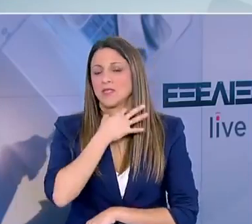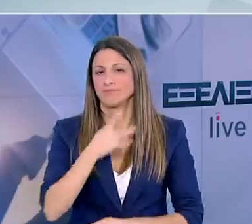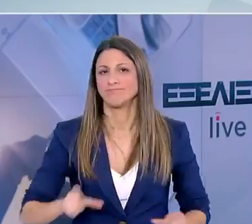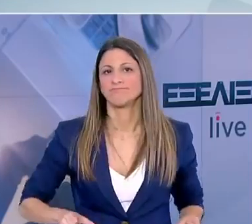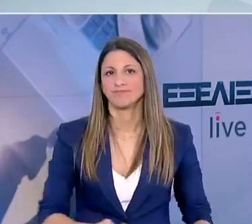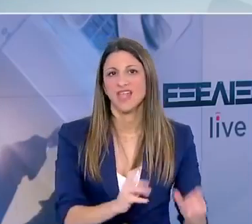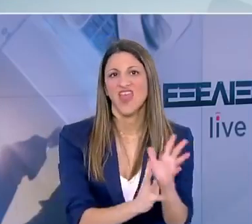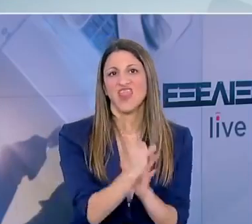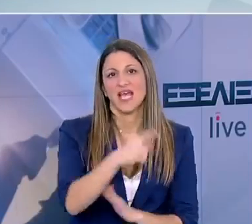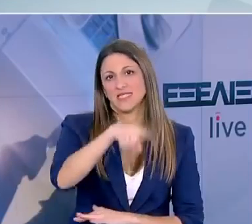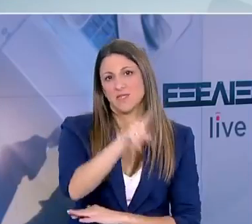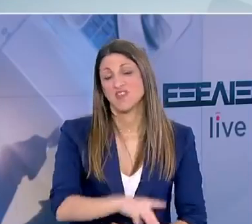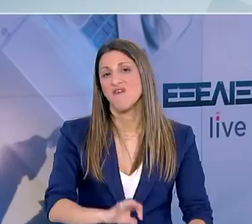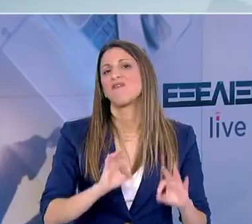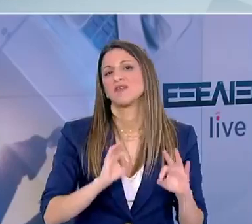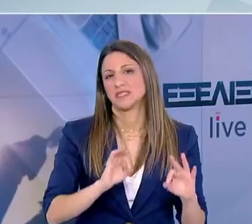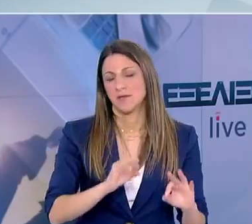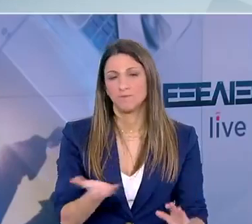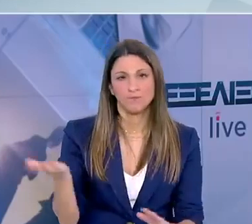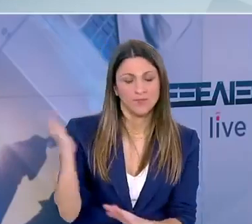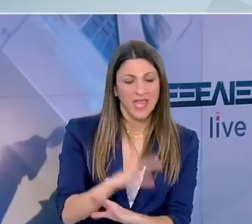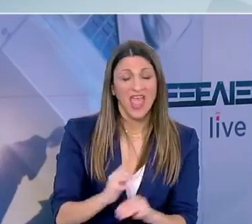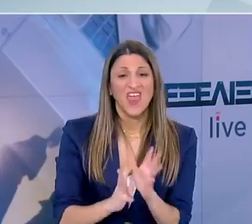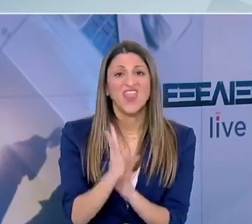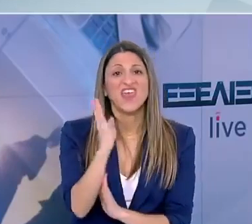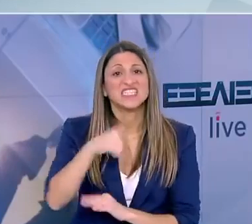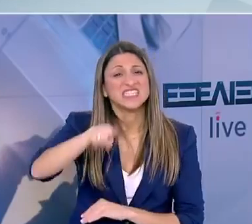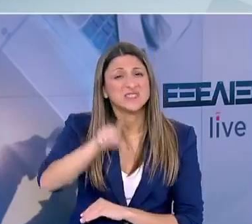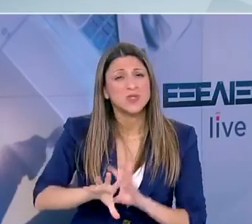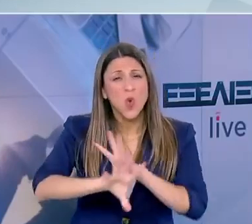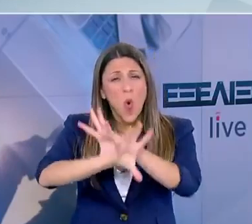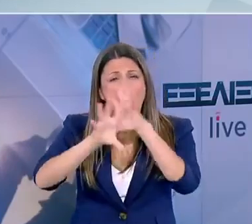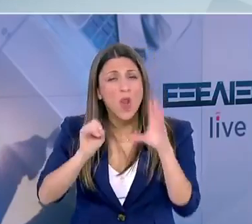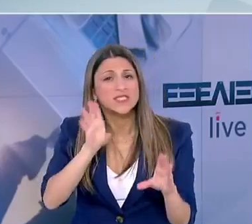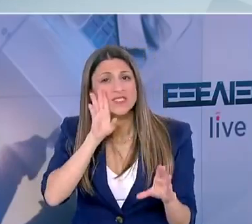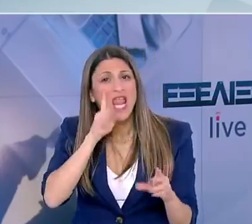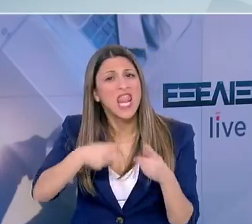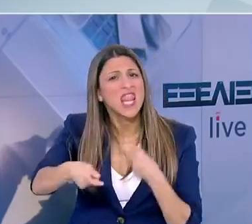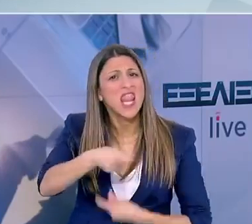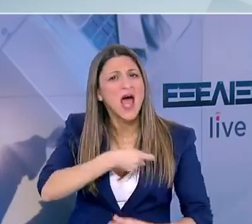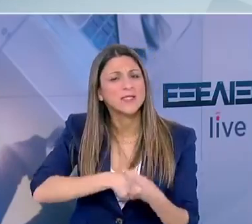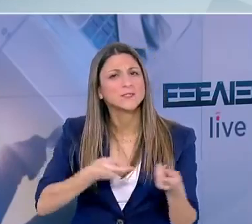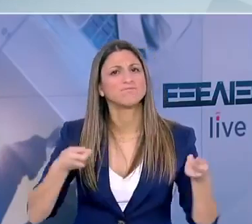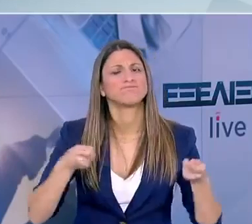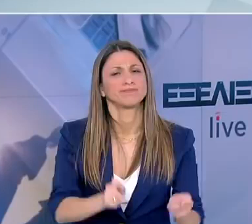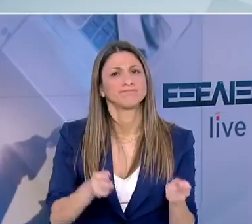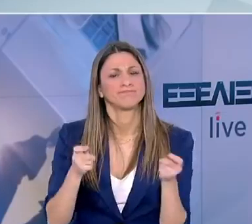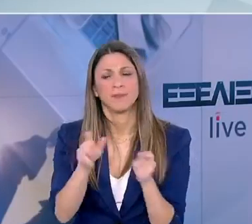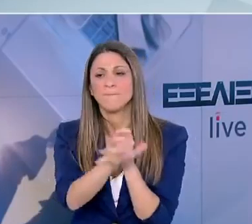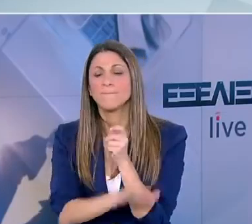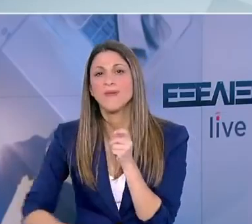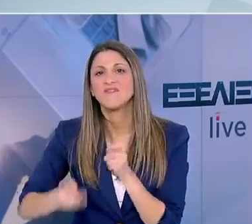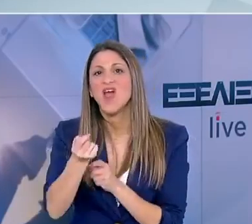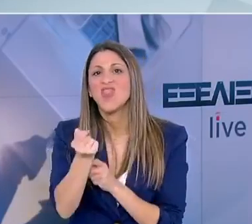για τις επόμενες 14 ημέρες, αναστέλλονται για 14 ημέρες όλες οι λαϊκές στην ευρύτερη περιφέρεια